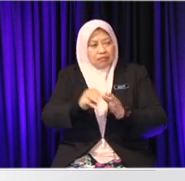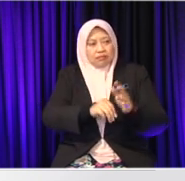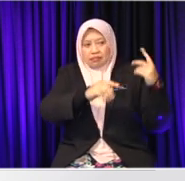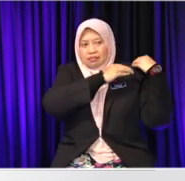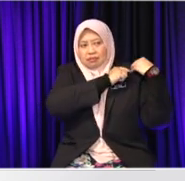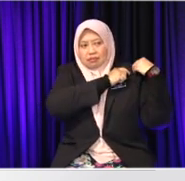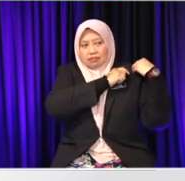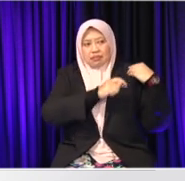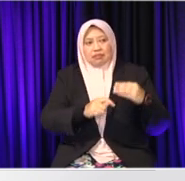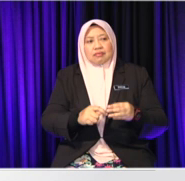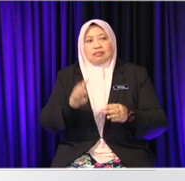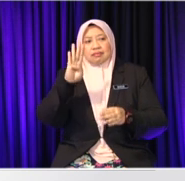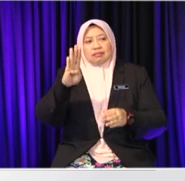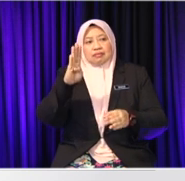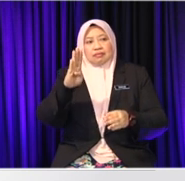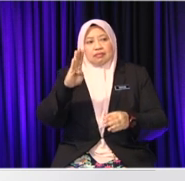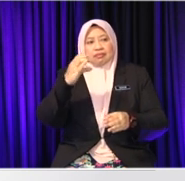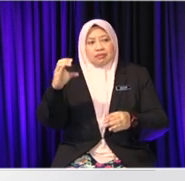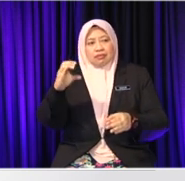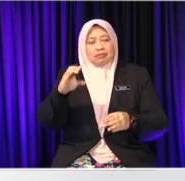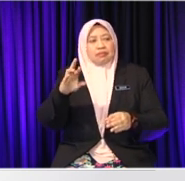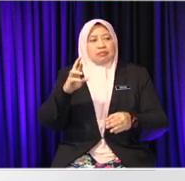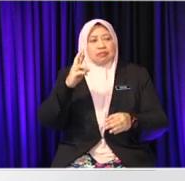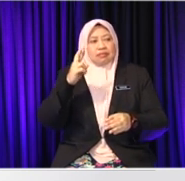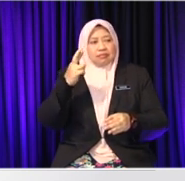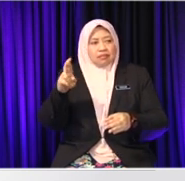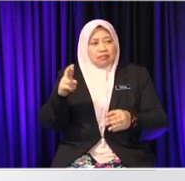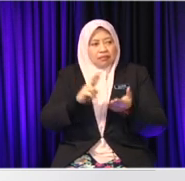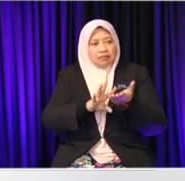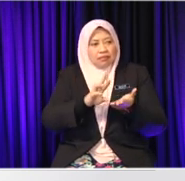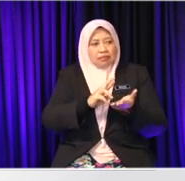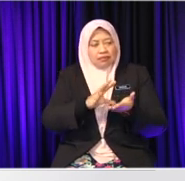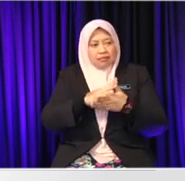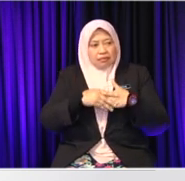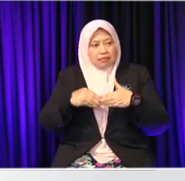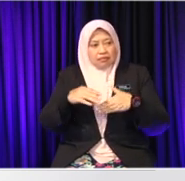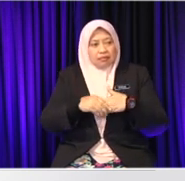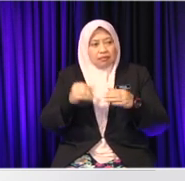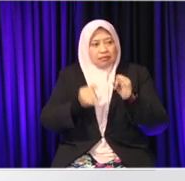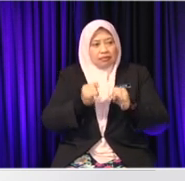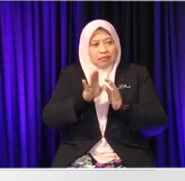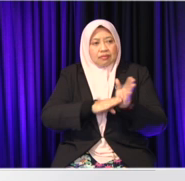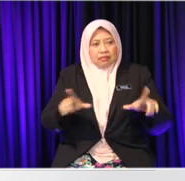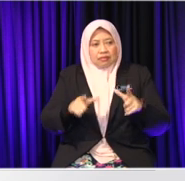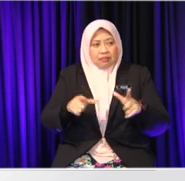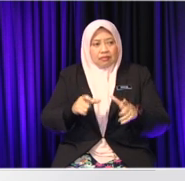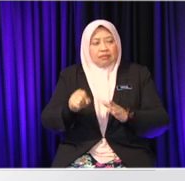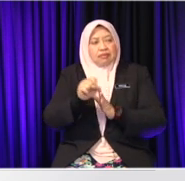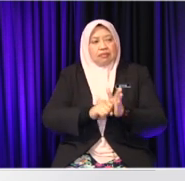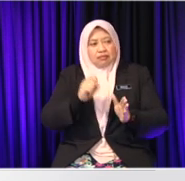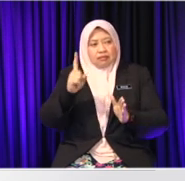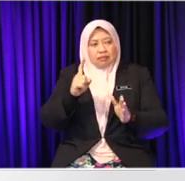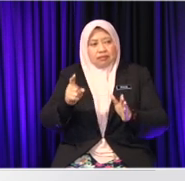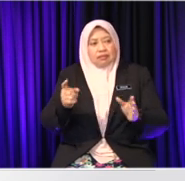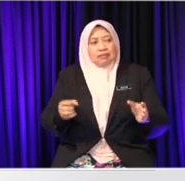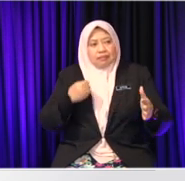400 Ringgit Kenapakah melakukan itu kenapa sebabnya antara berikut yang mereka